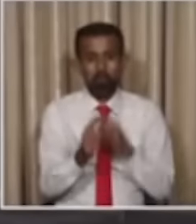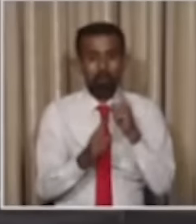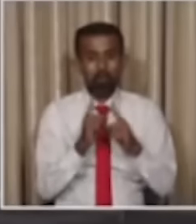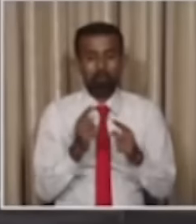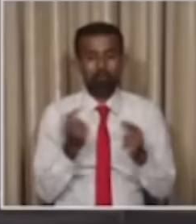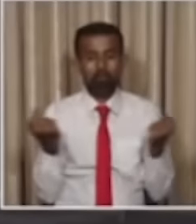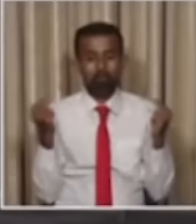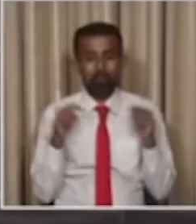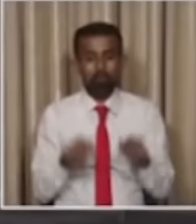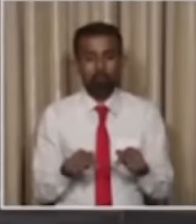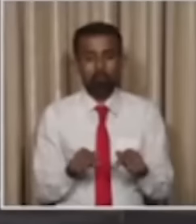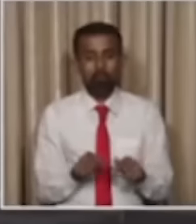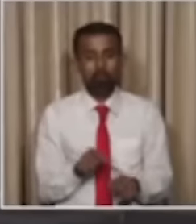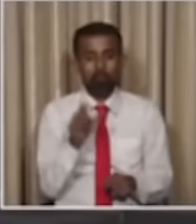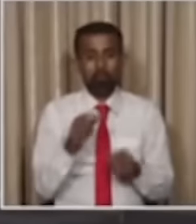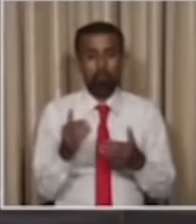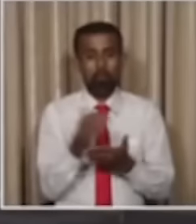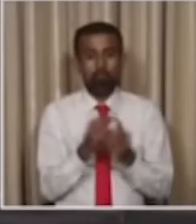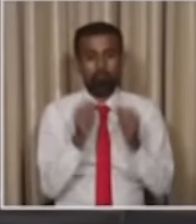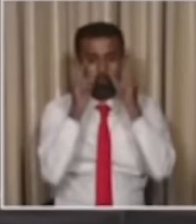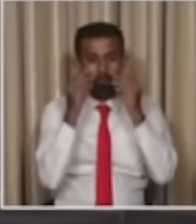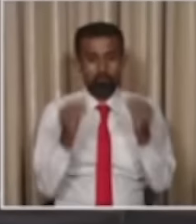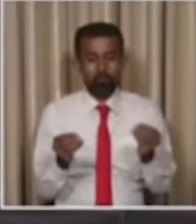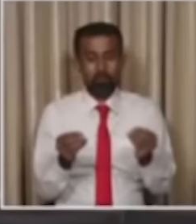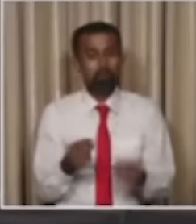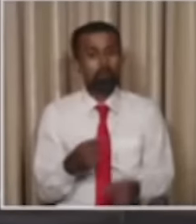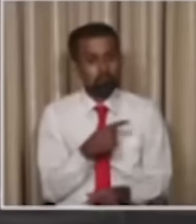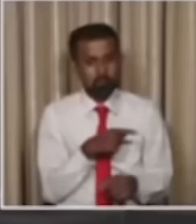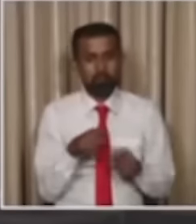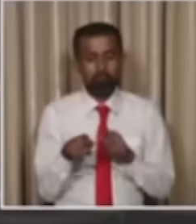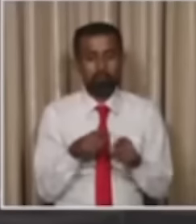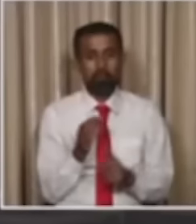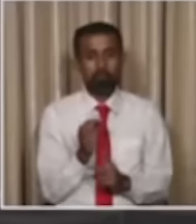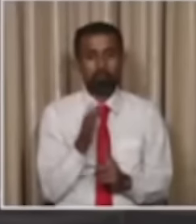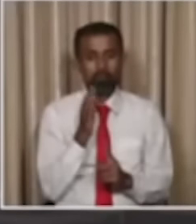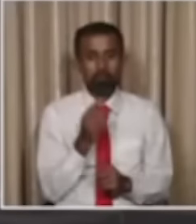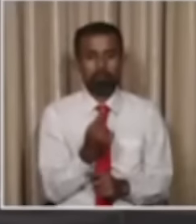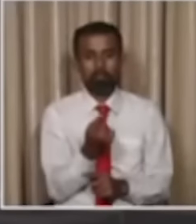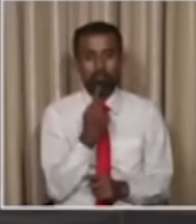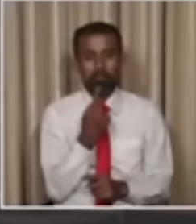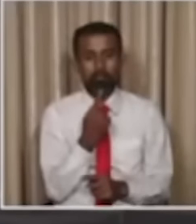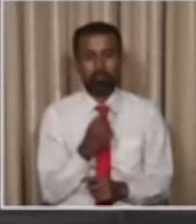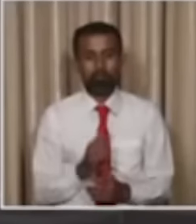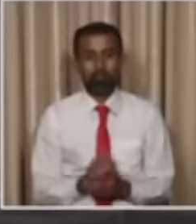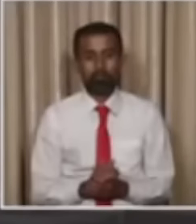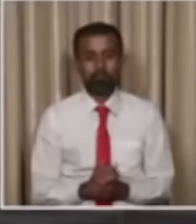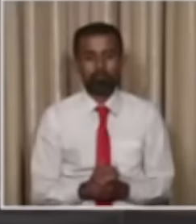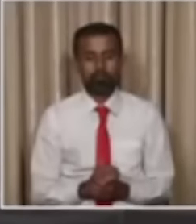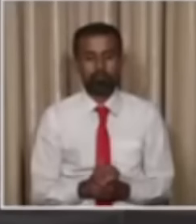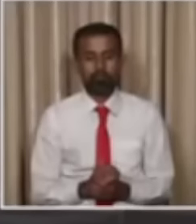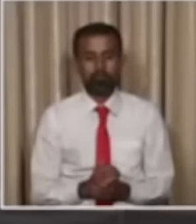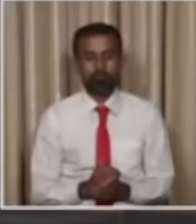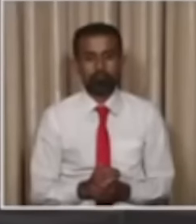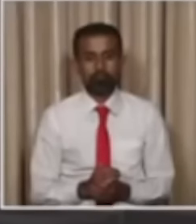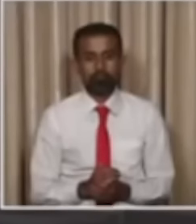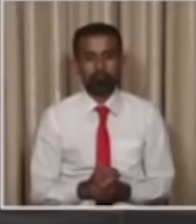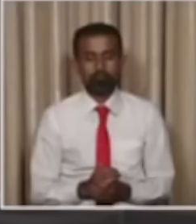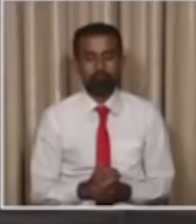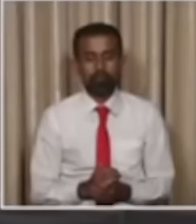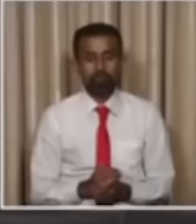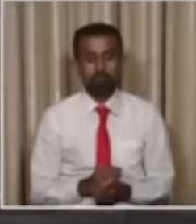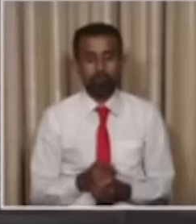කරලා මිනිසුන්වත් දැනුවත් කරලා මෙන්න මෙහෙම ජනාධිපතිතුමා කියනවා කියලා කියන්නේ. දැන්